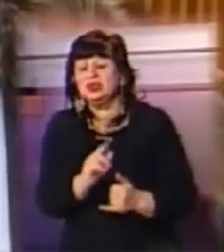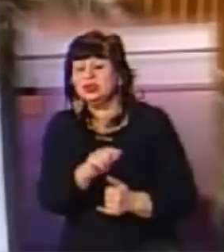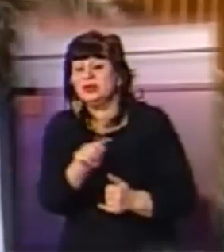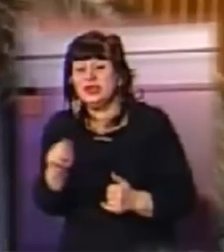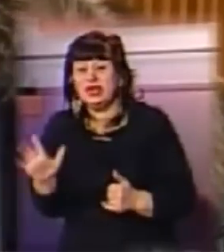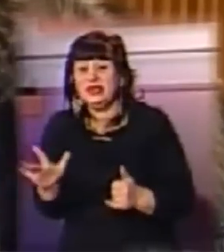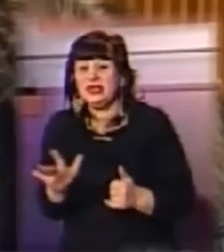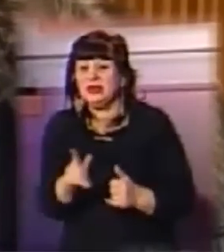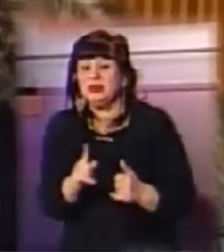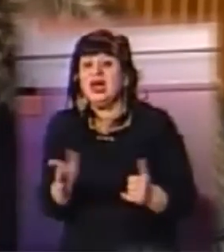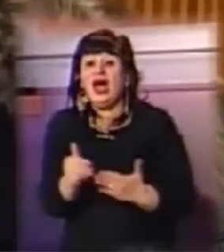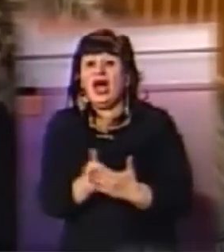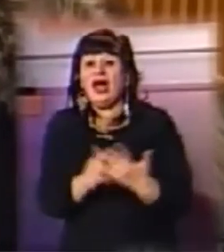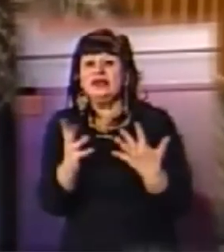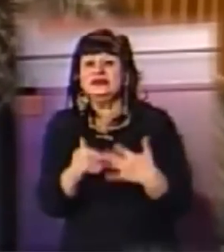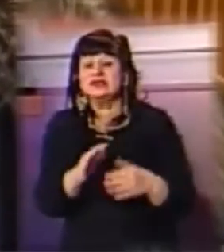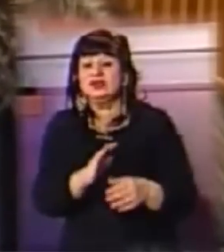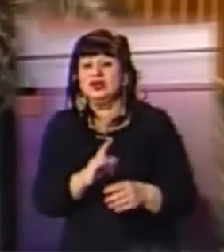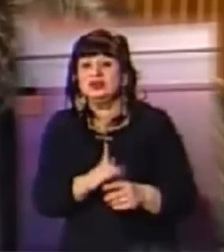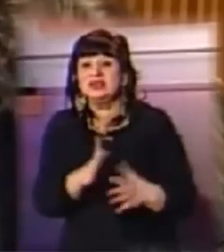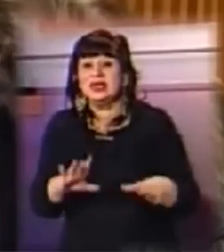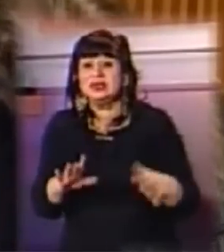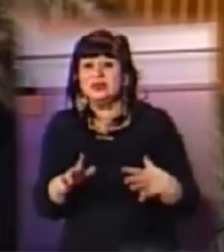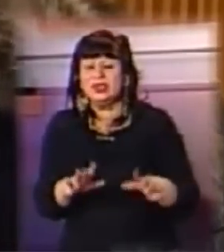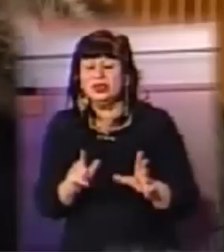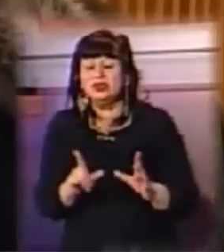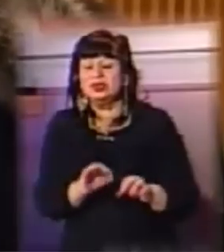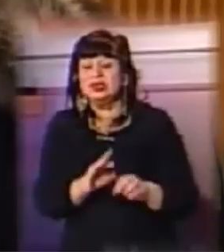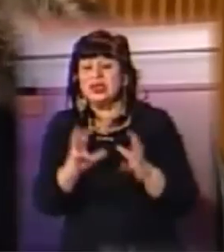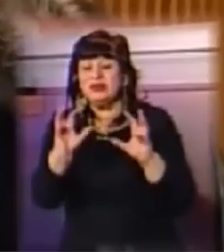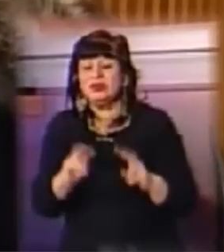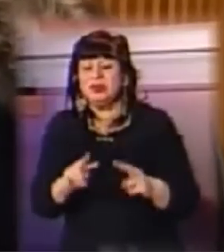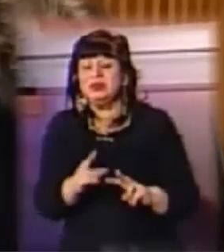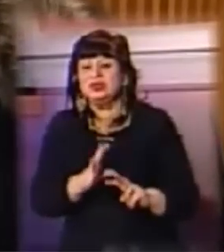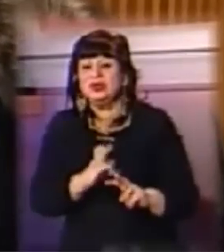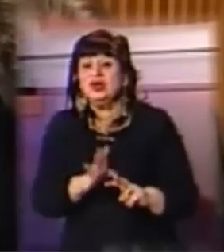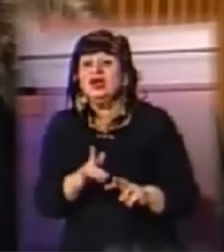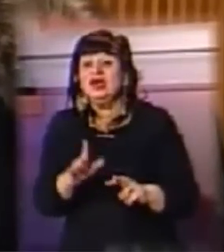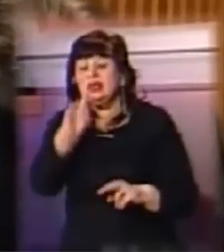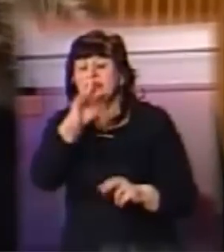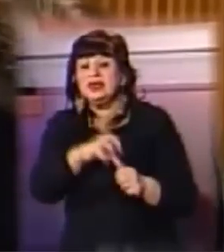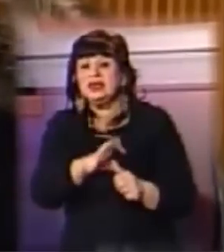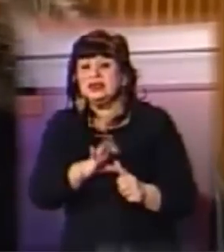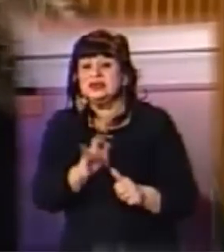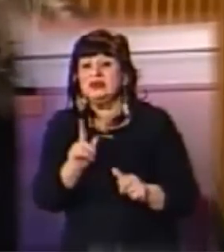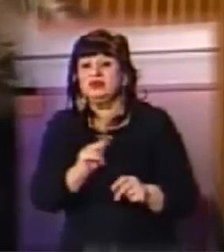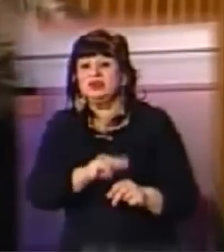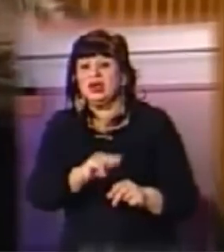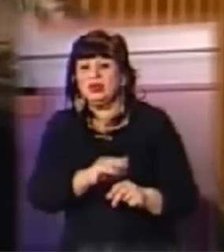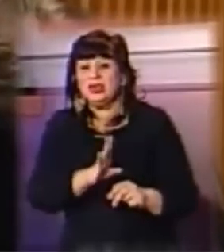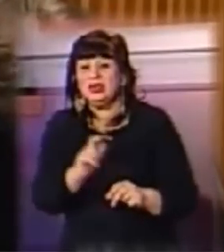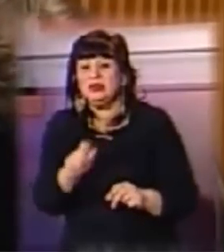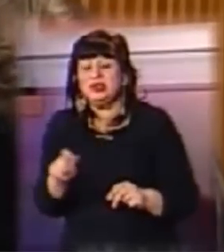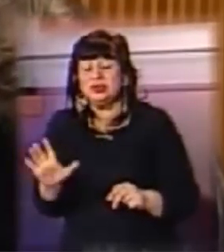უწყებაში ინერგება ახალი ტექნოლოგიები. საქართველოს რეფორმების გატარების კუთხით ლიდერია კავკასიაში. მოგწონს მომსახურე პერსონალის მუშაობა და როგორც